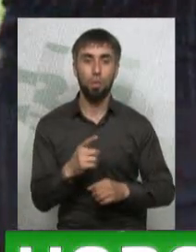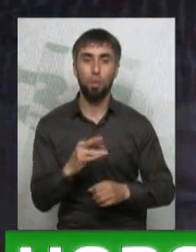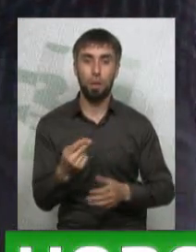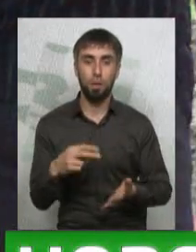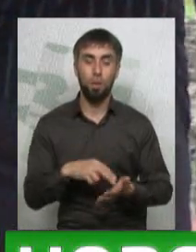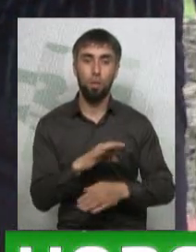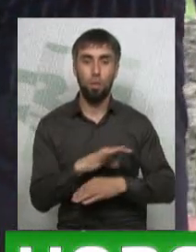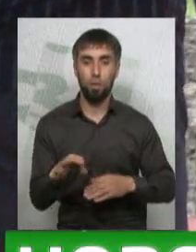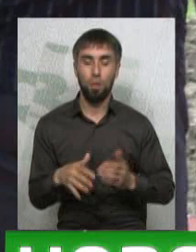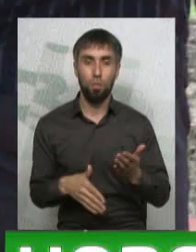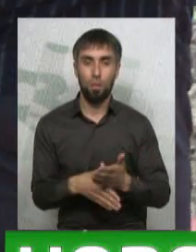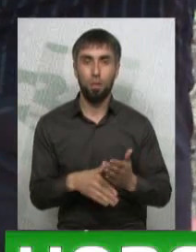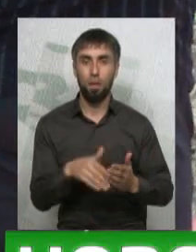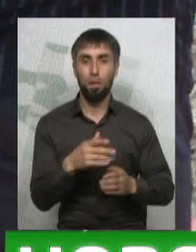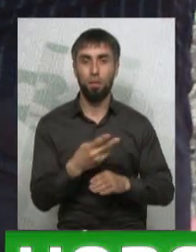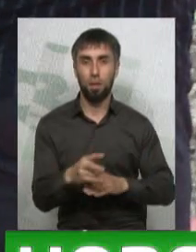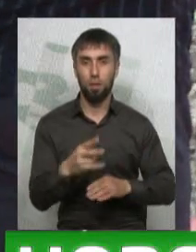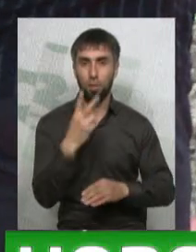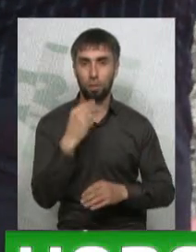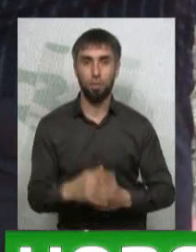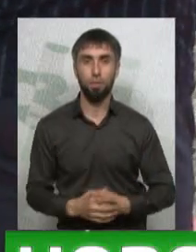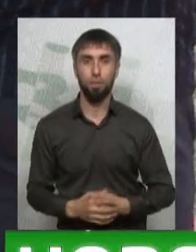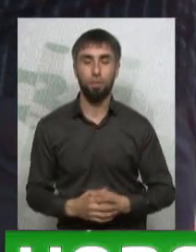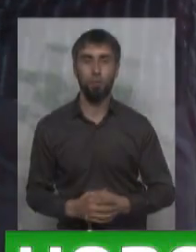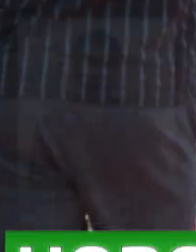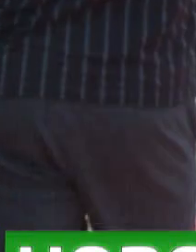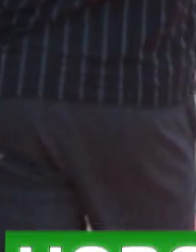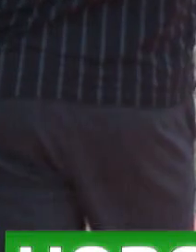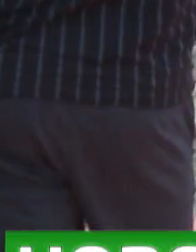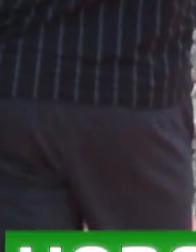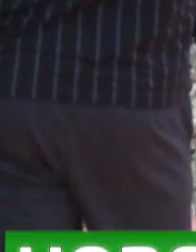отличной альтернативой вредным привычкам. Хава Гагиева, Джамалей Султыгов, Новости 24.